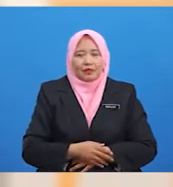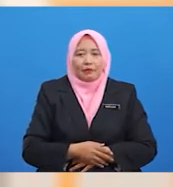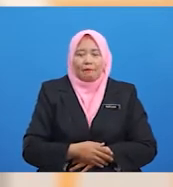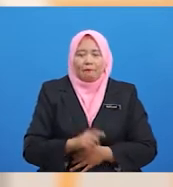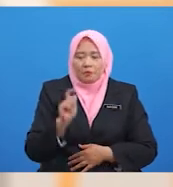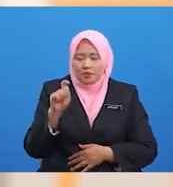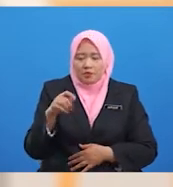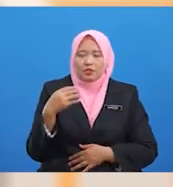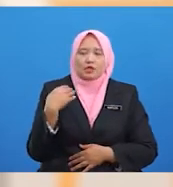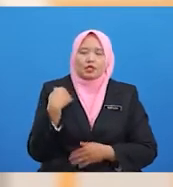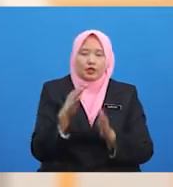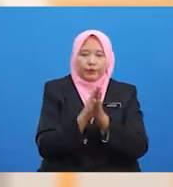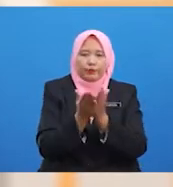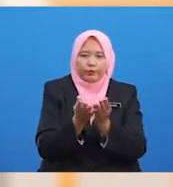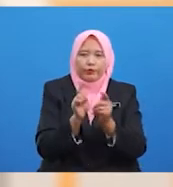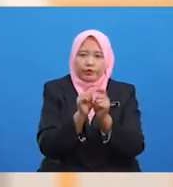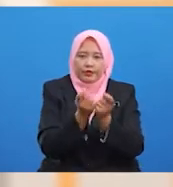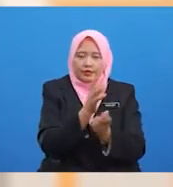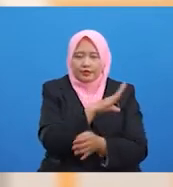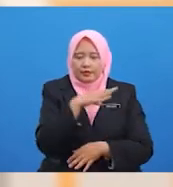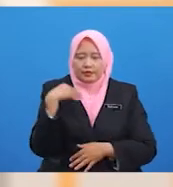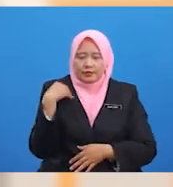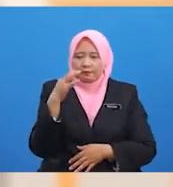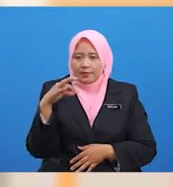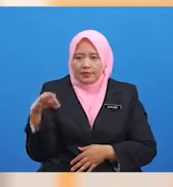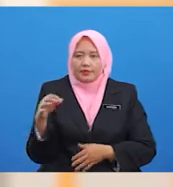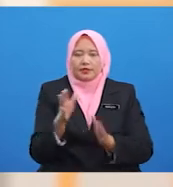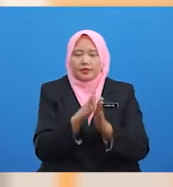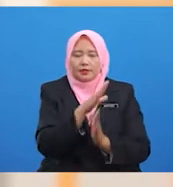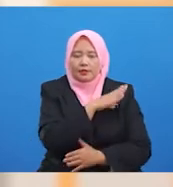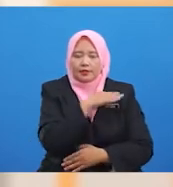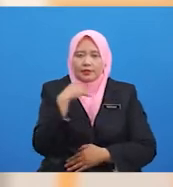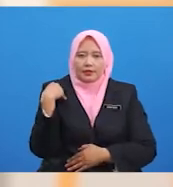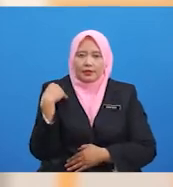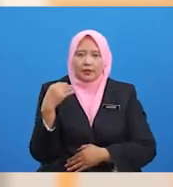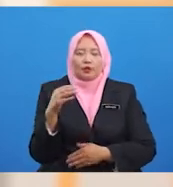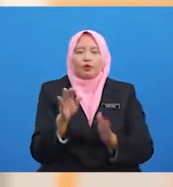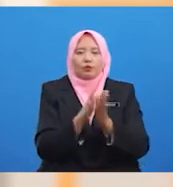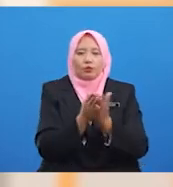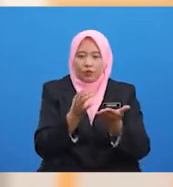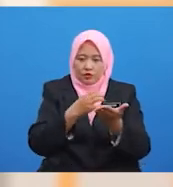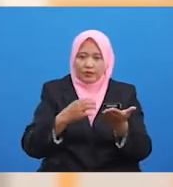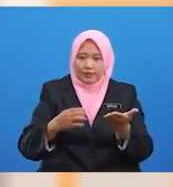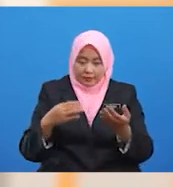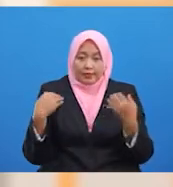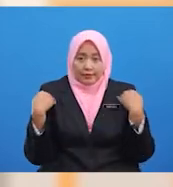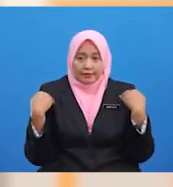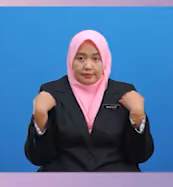Pastikan buku teks, pen atau pensel dan buku catatan ada di sebelah murid-murid ya.